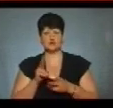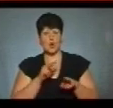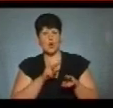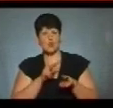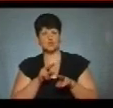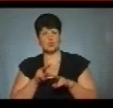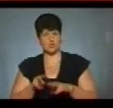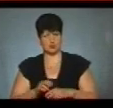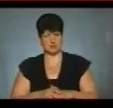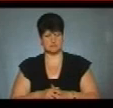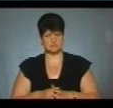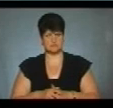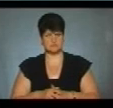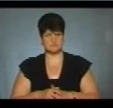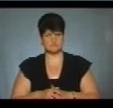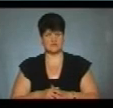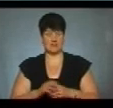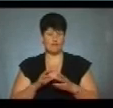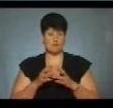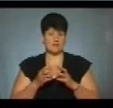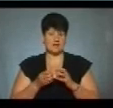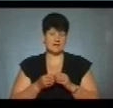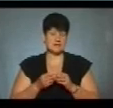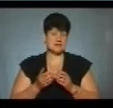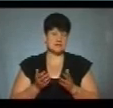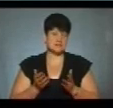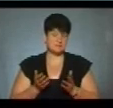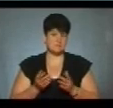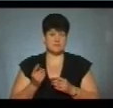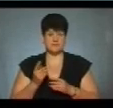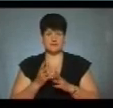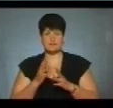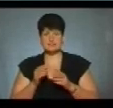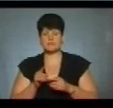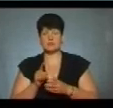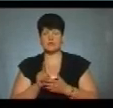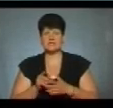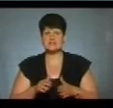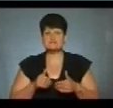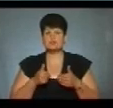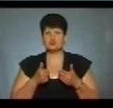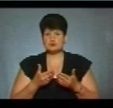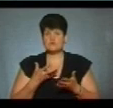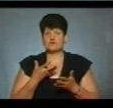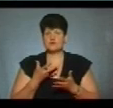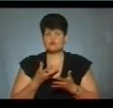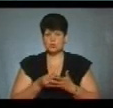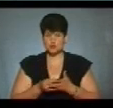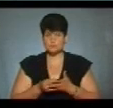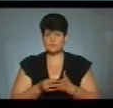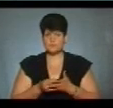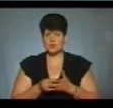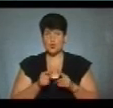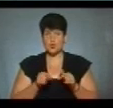контролює? Ну, в принципі, перш за все, вони мають звернутися, перш за все, в свою, скажімо,